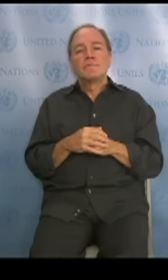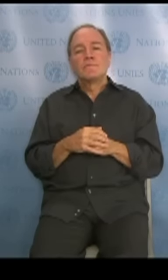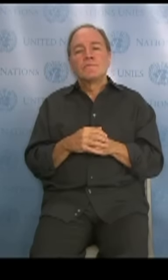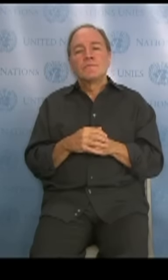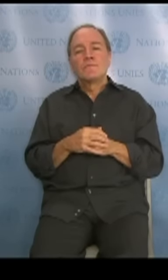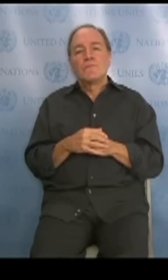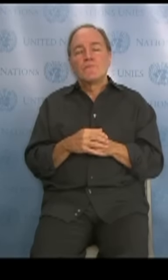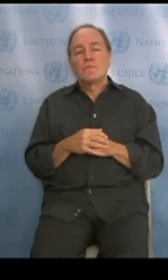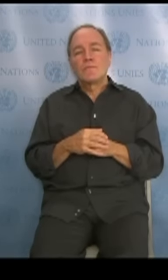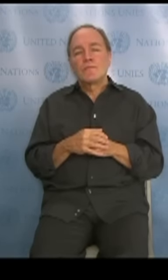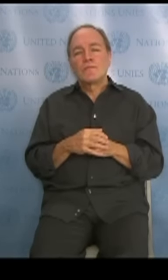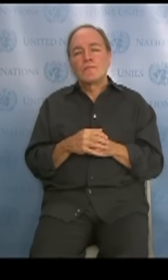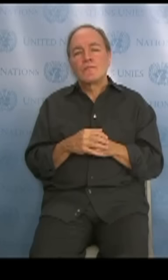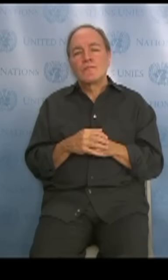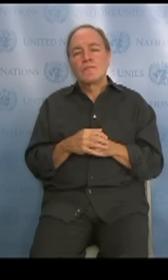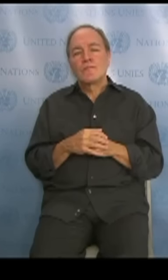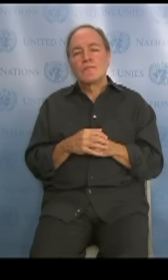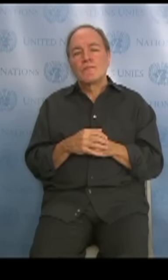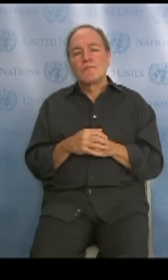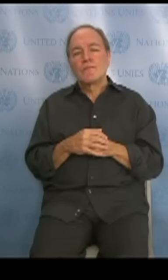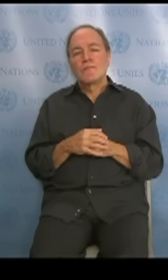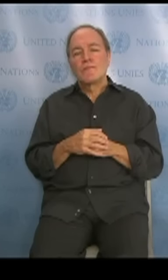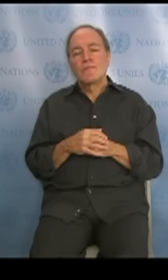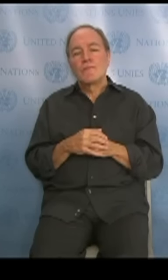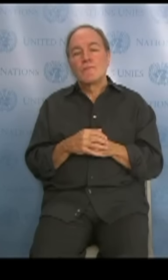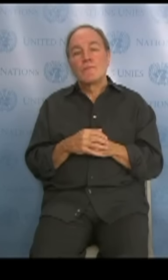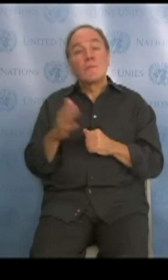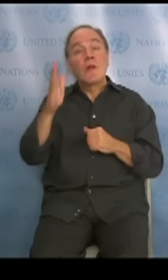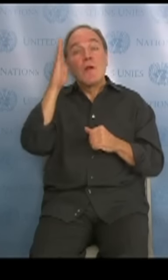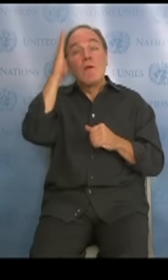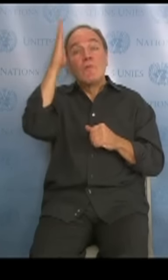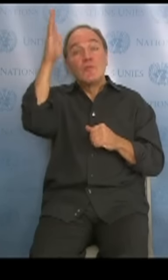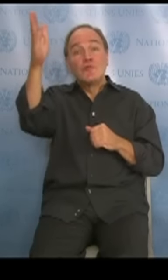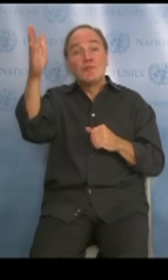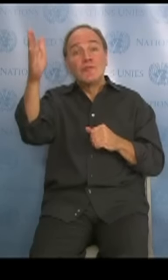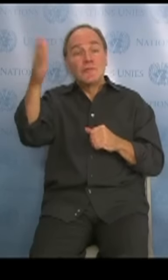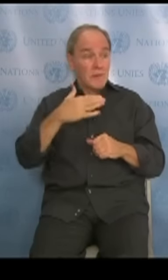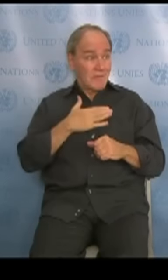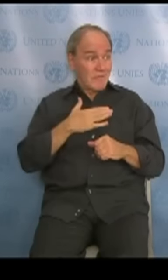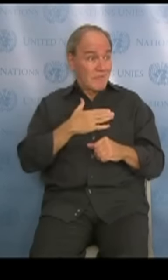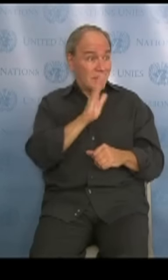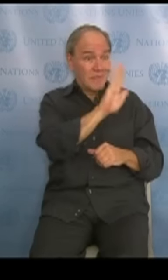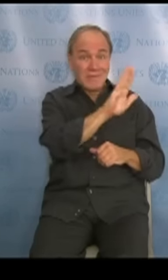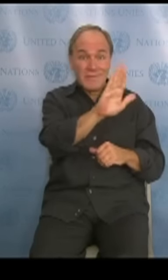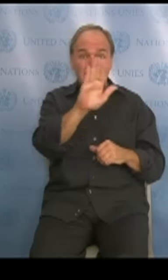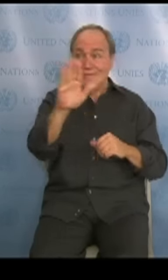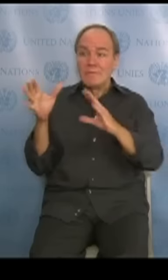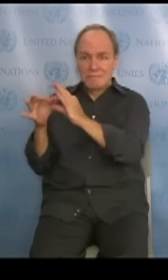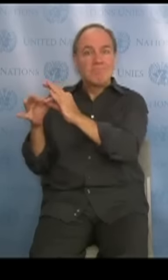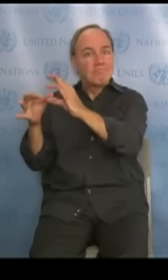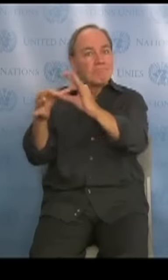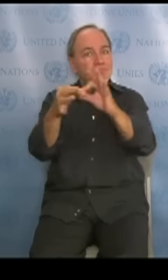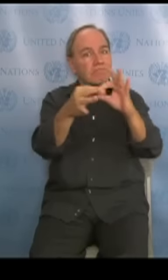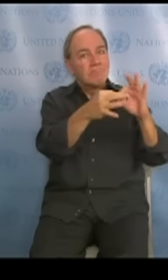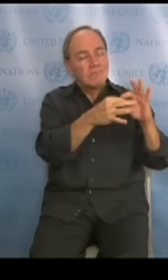L'efficacité de l'effort national de développement dépend aussi de l'environnement international.